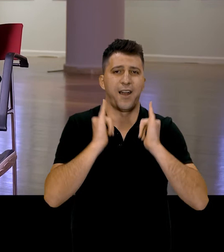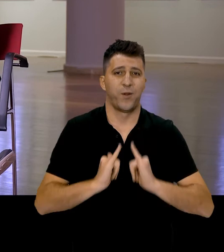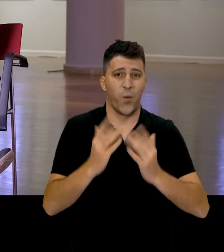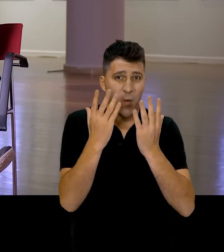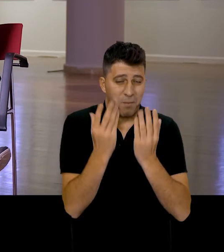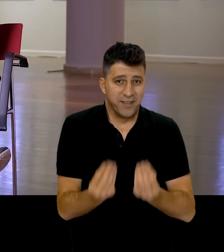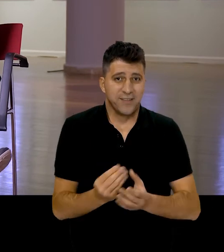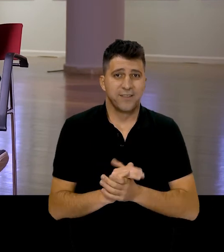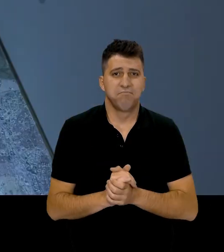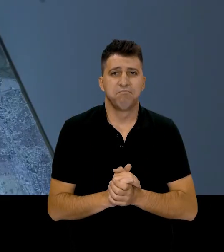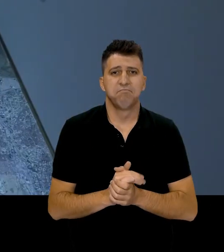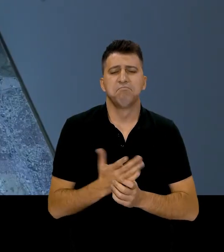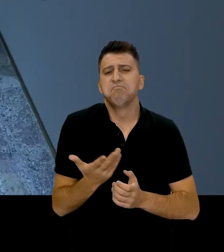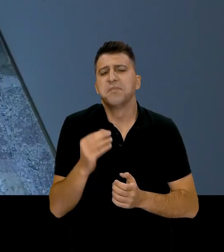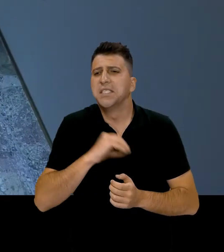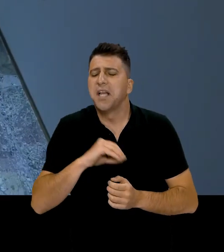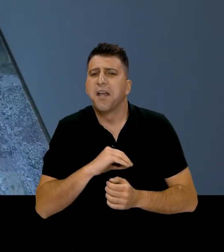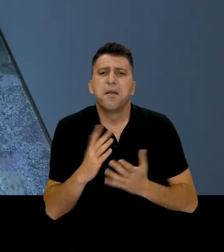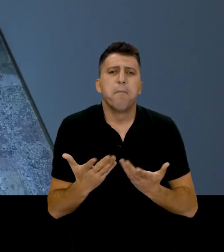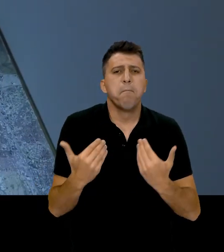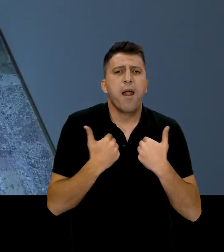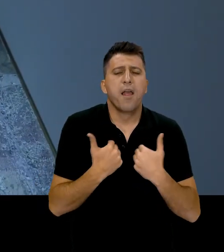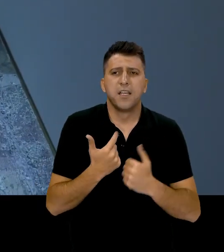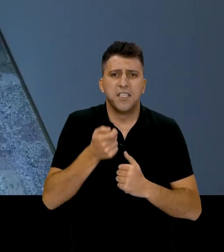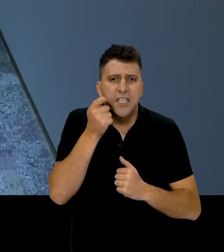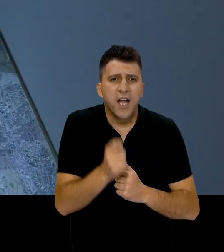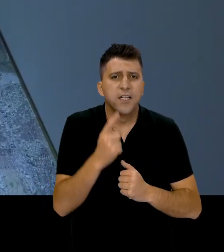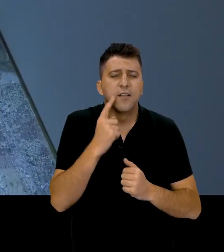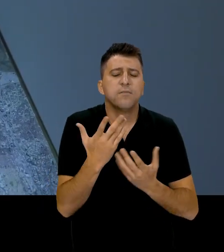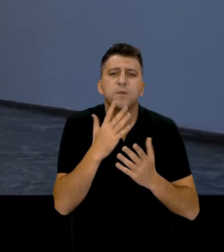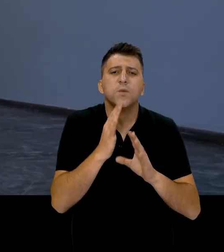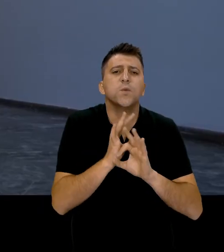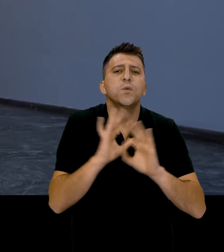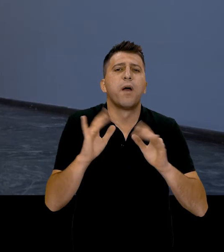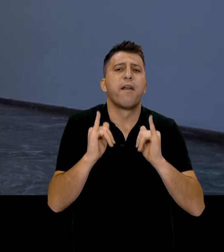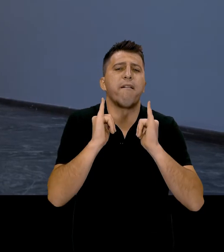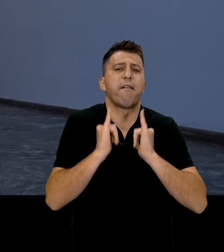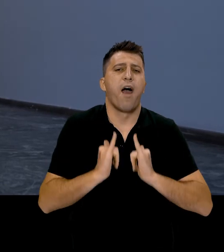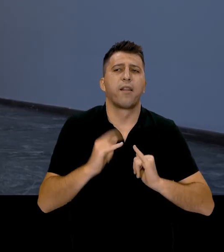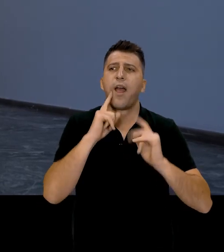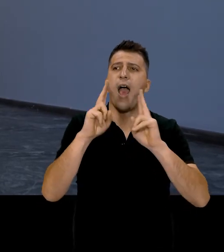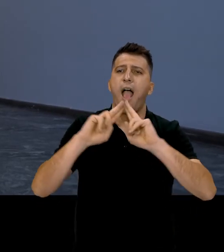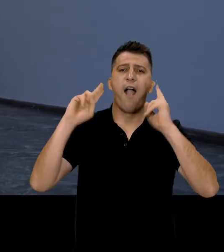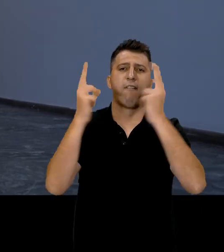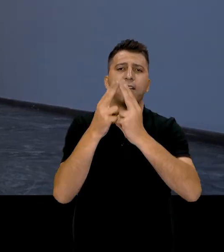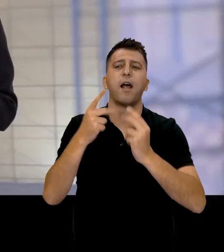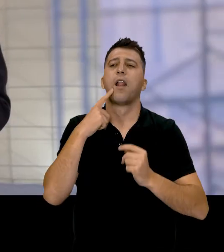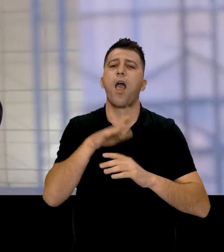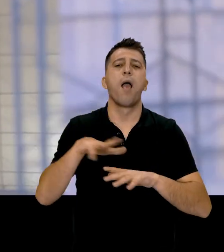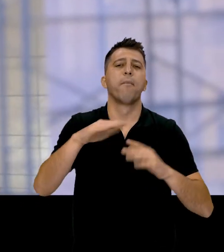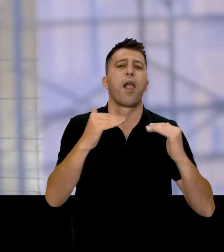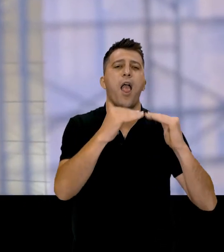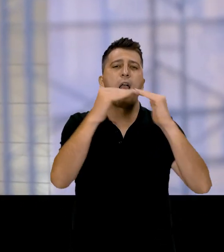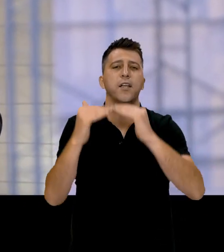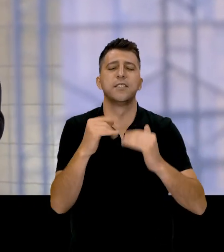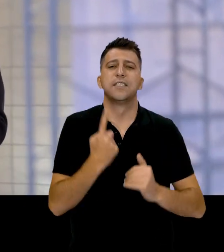gelmesi sanki bana gerçekten dünyanın evrensel olduğunu biraz